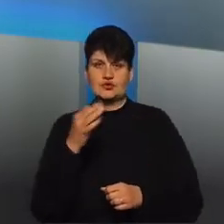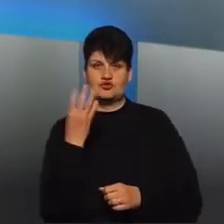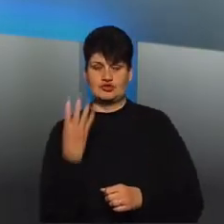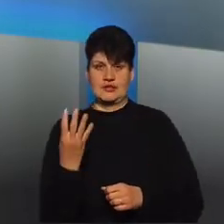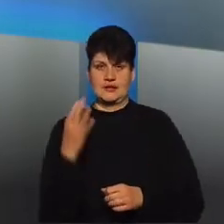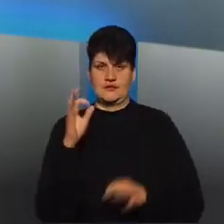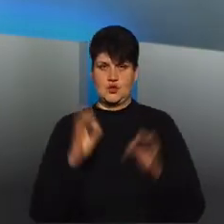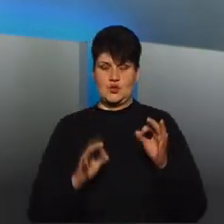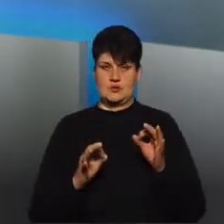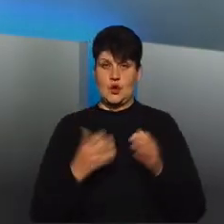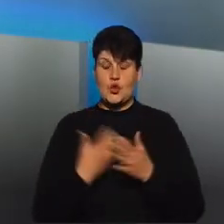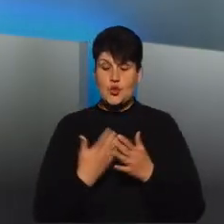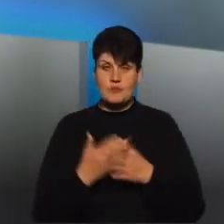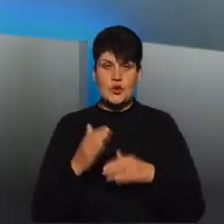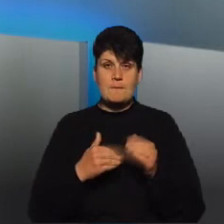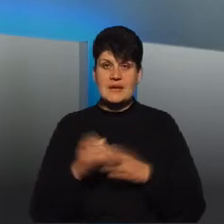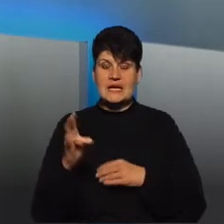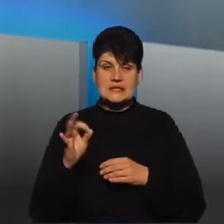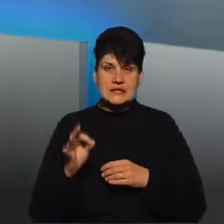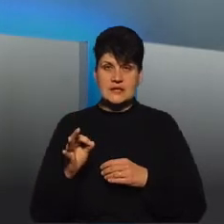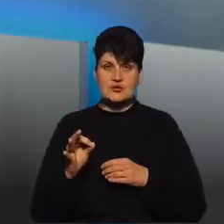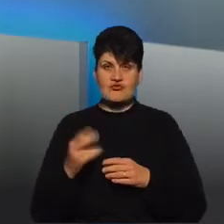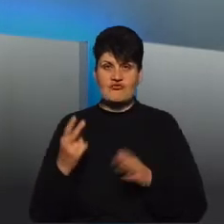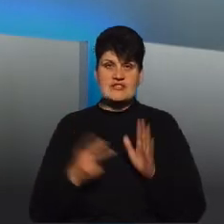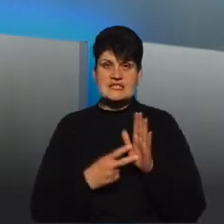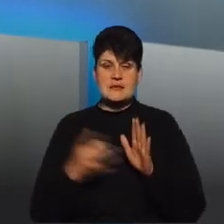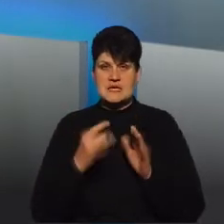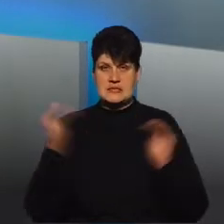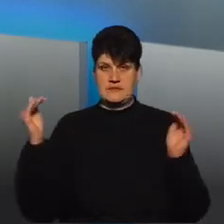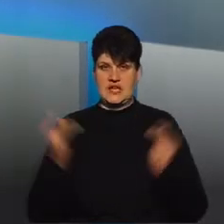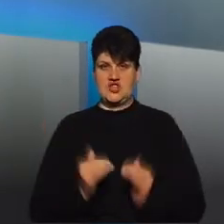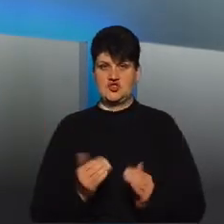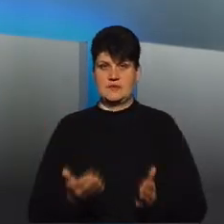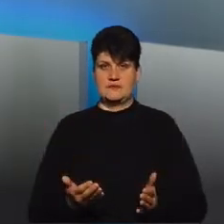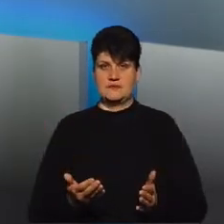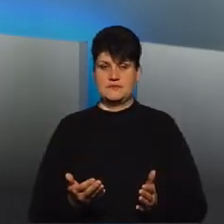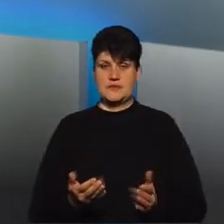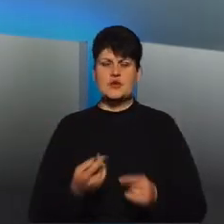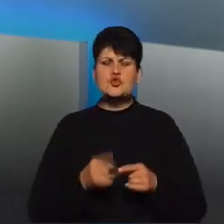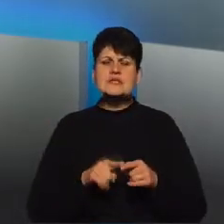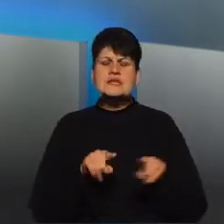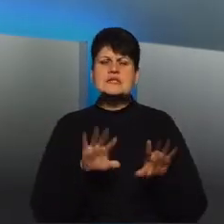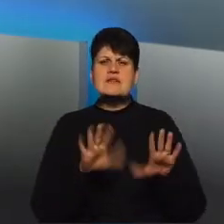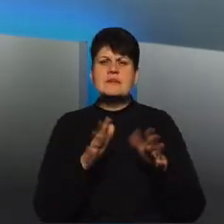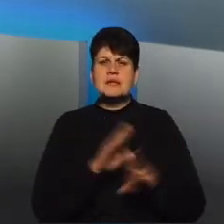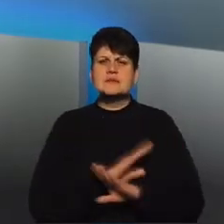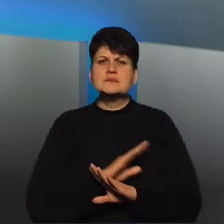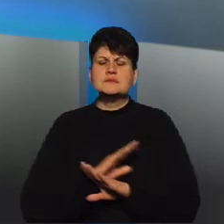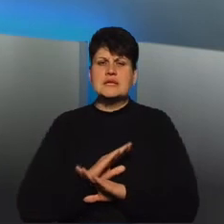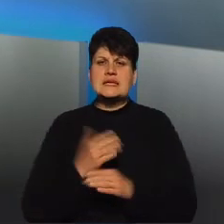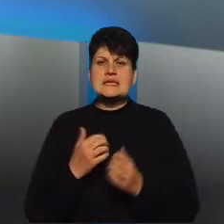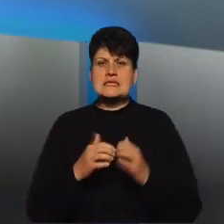0,4%, тобто практично в 7 разів нижче. І все, що це за випадки летальності серед